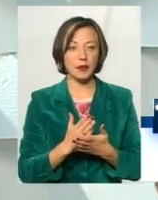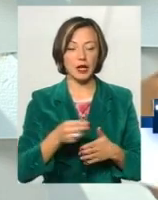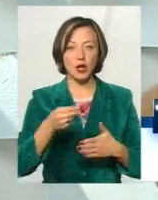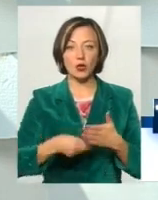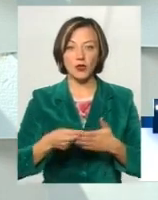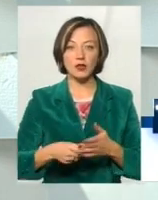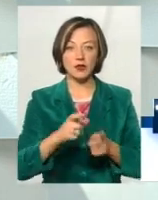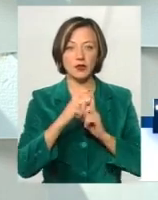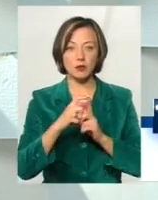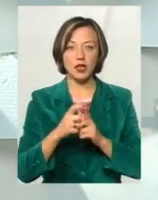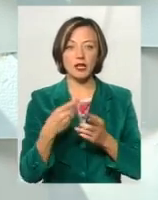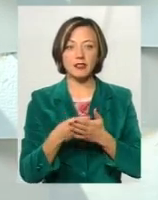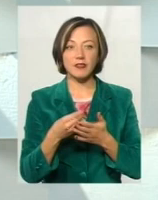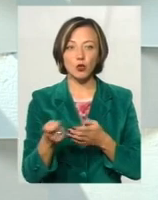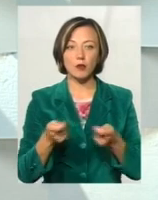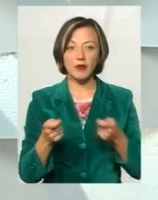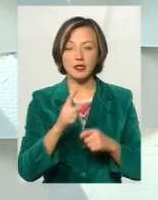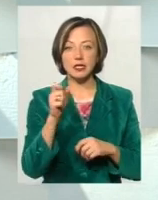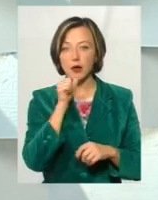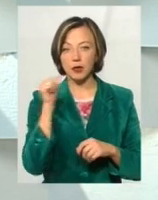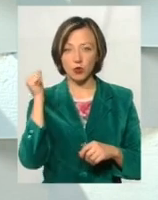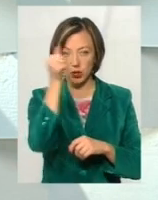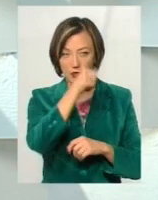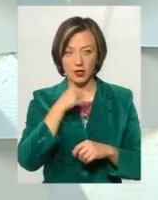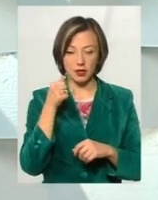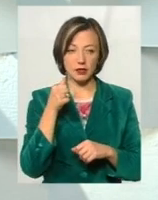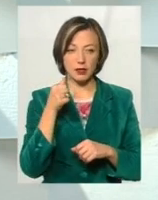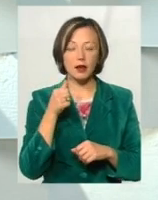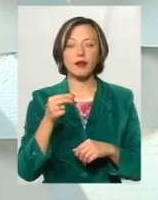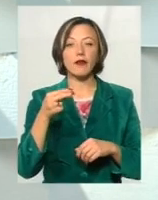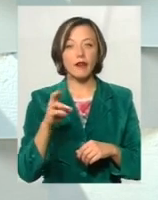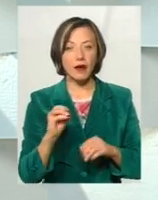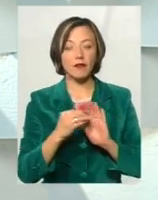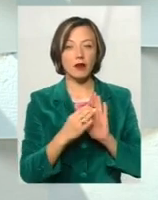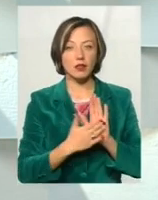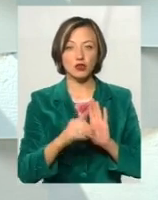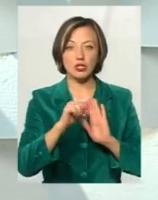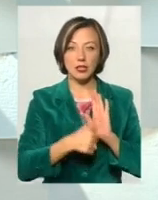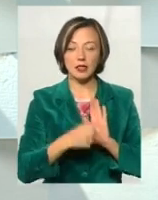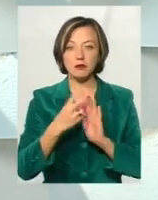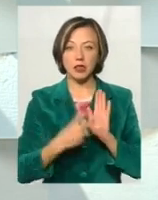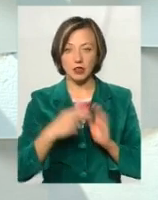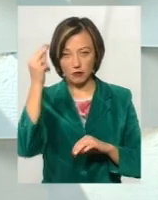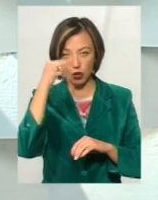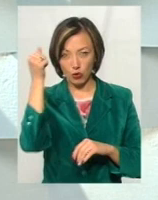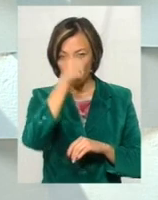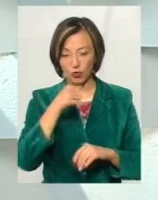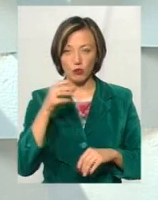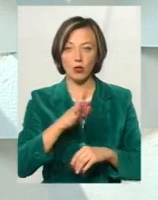відповіді з фінуправління за минулий рік, де зазначено, в 16-17 навчального року було